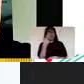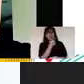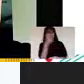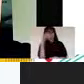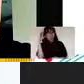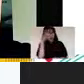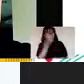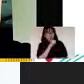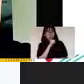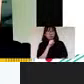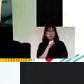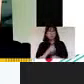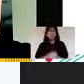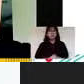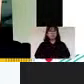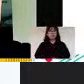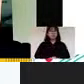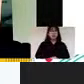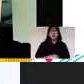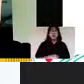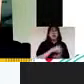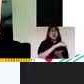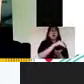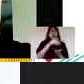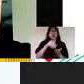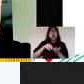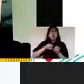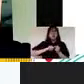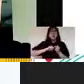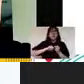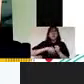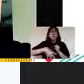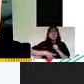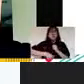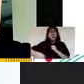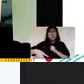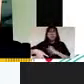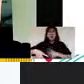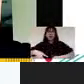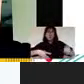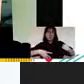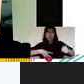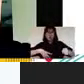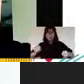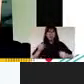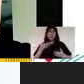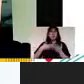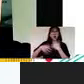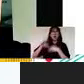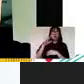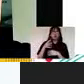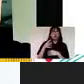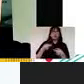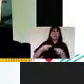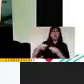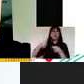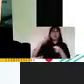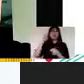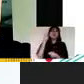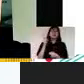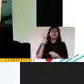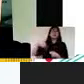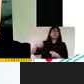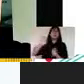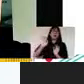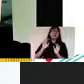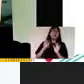banyak sekali kebocoran-kebocoran yang terjadi di transaksi pemerintahan karena berlangsung secara manual. Nah, saya kira